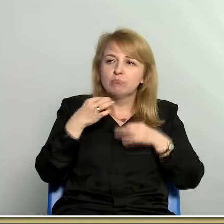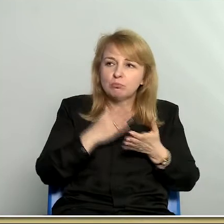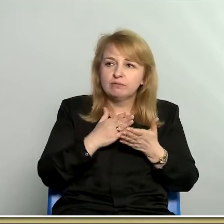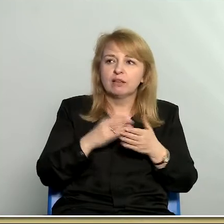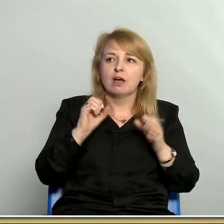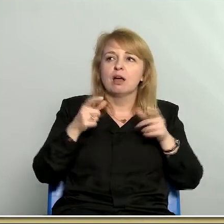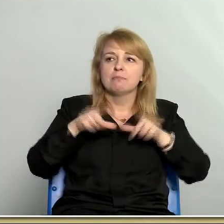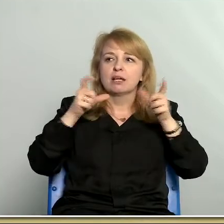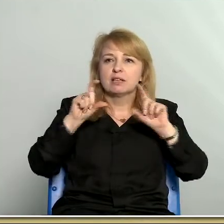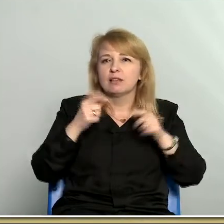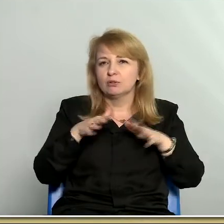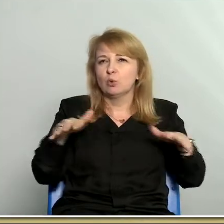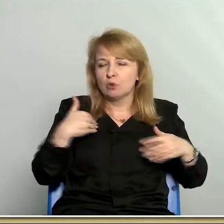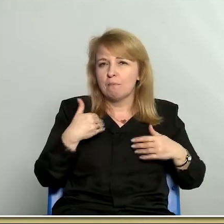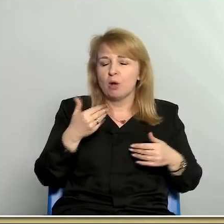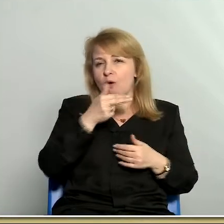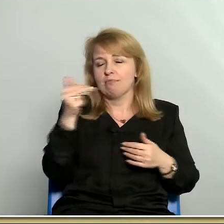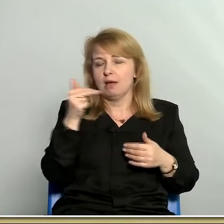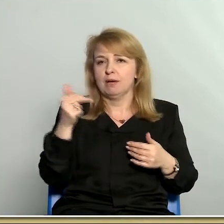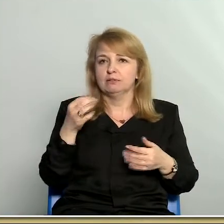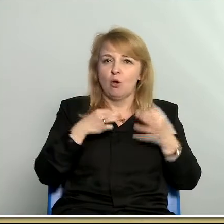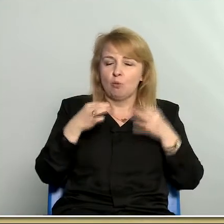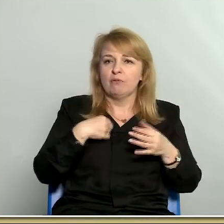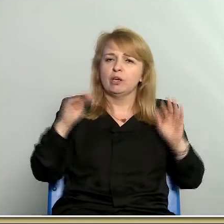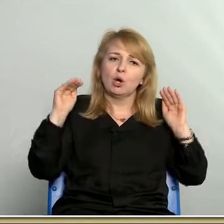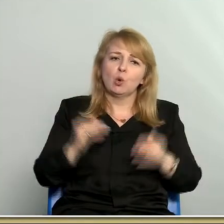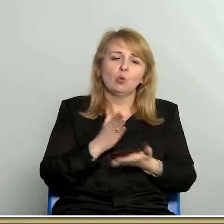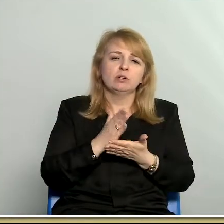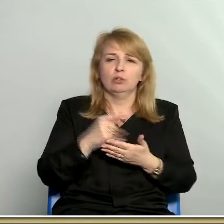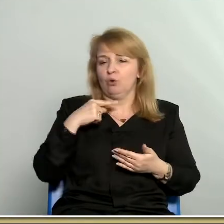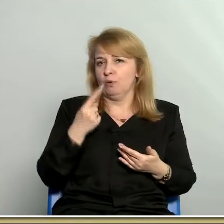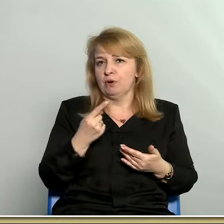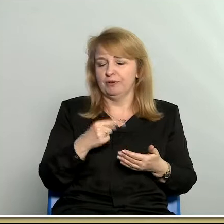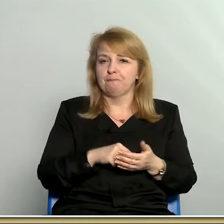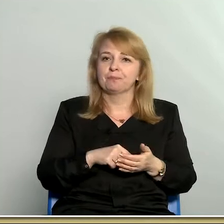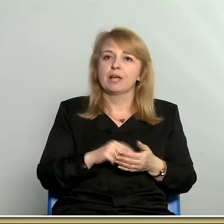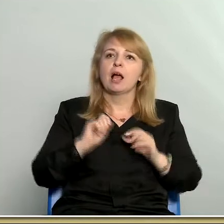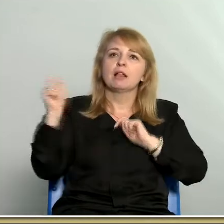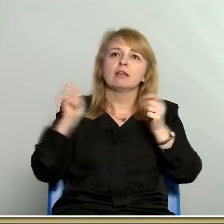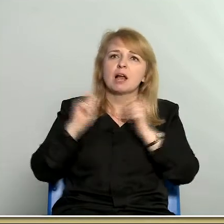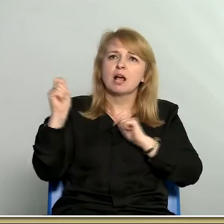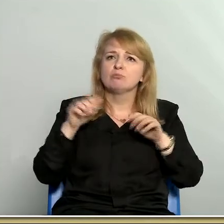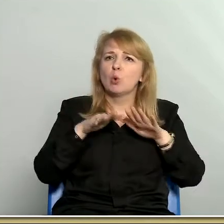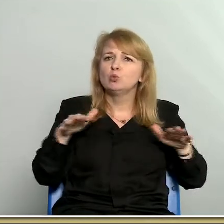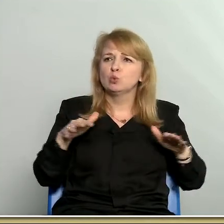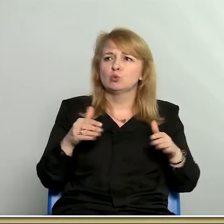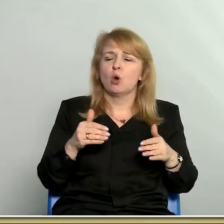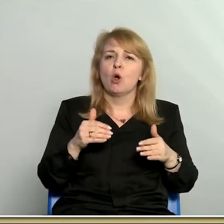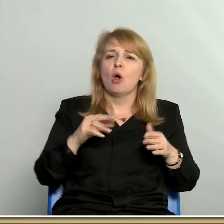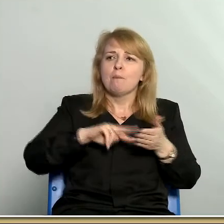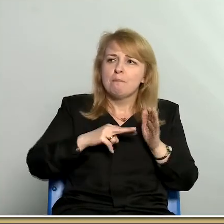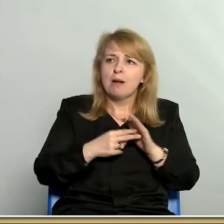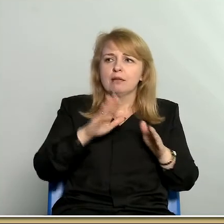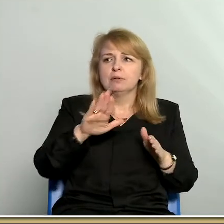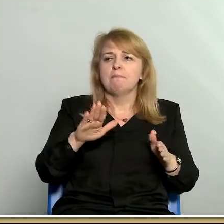więc tylko bardzo krótko przelecę jeszcze raz przez te wszystkie elementy. Transport najwięcej ułożony jest chronologicznie